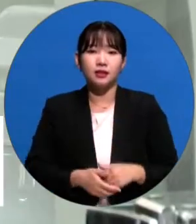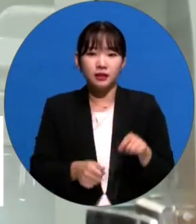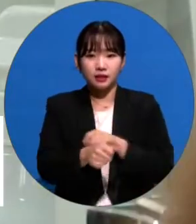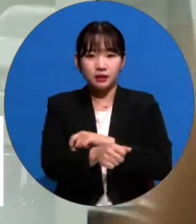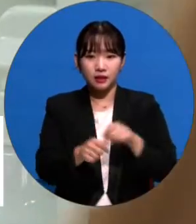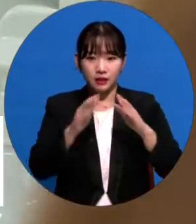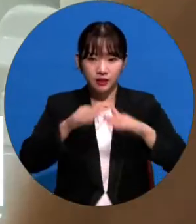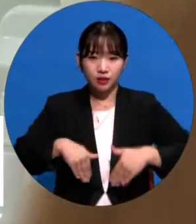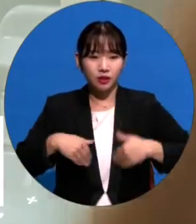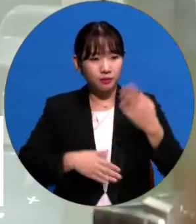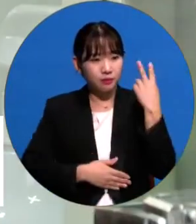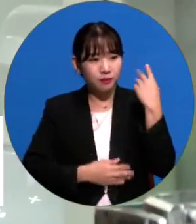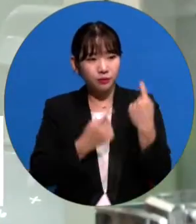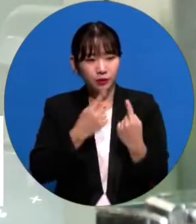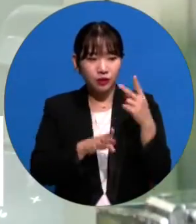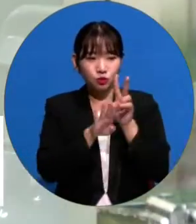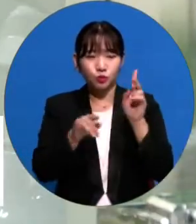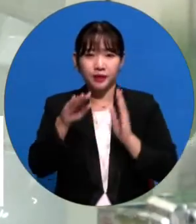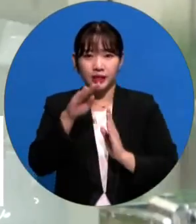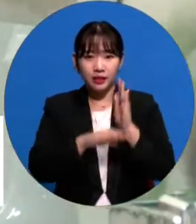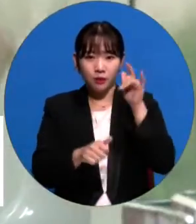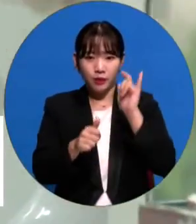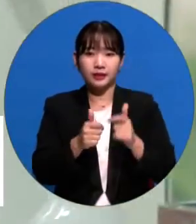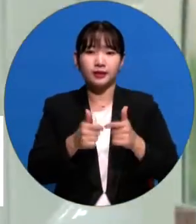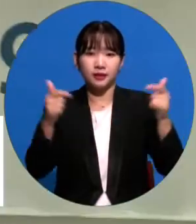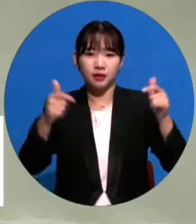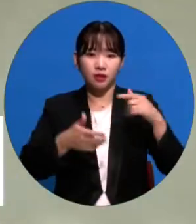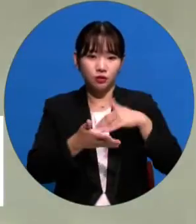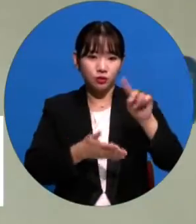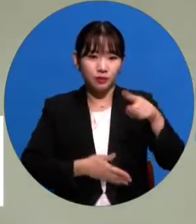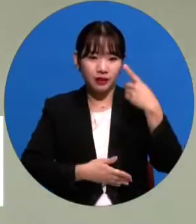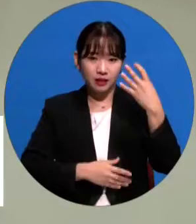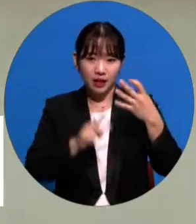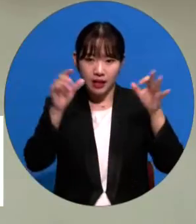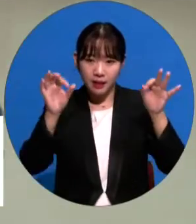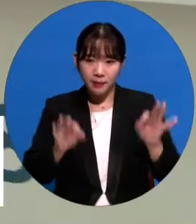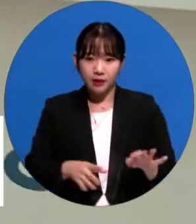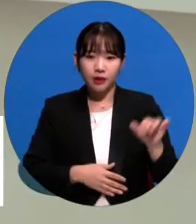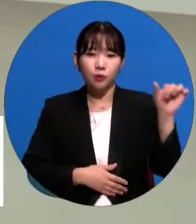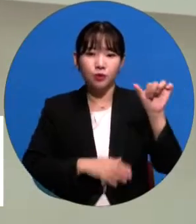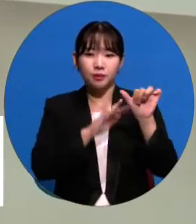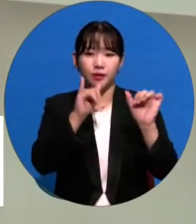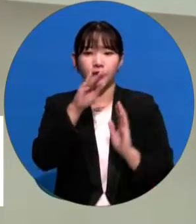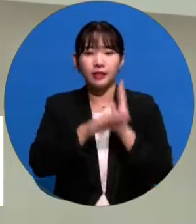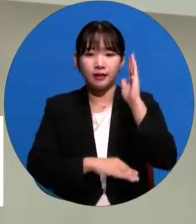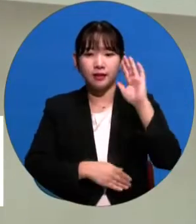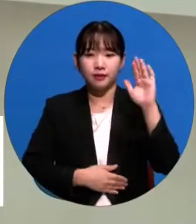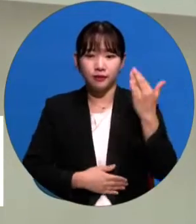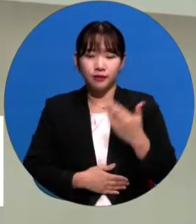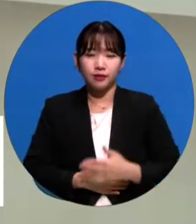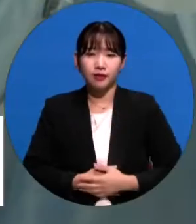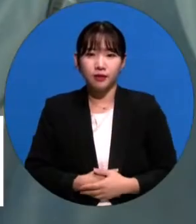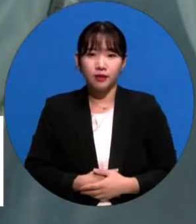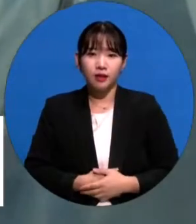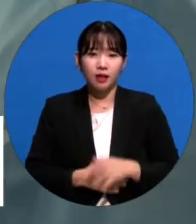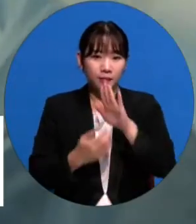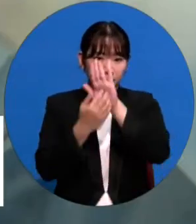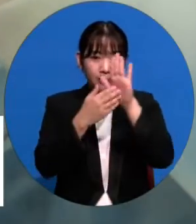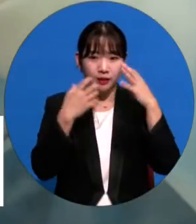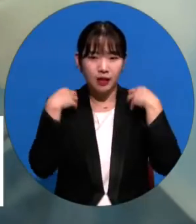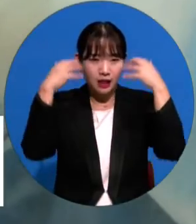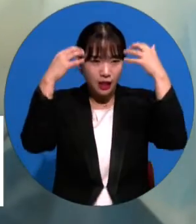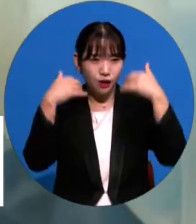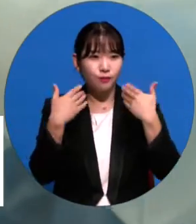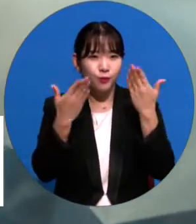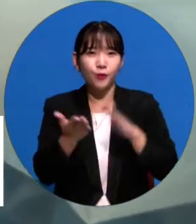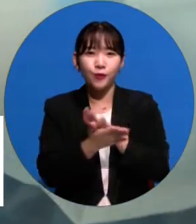특히 전남은 전날보다 두 배 이상 확진자가 급증해 114일 만에 5천 명대를 넘어섰습니다. 방역당국은 여름